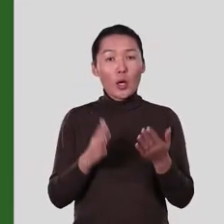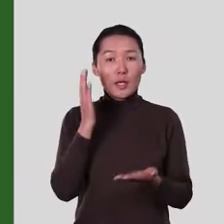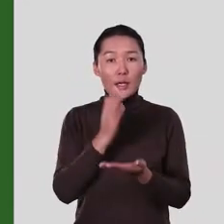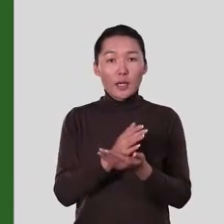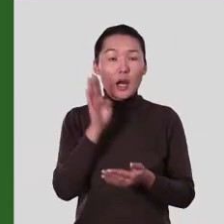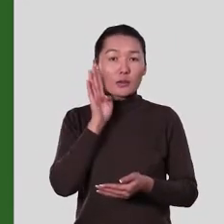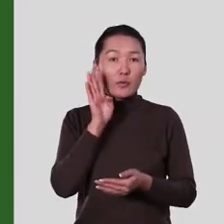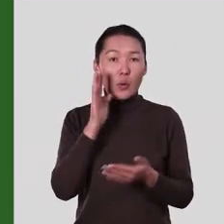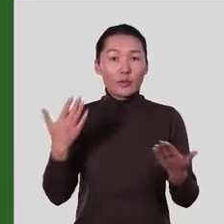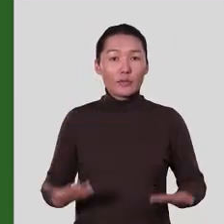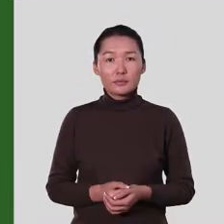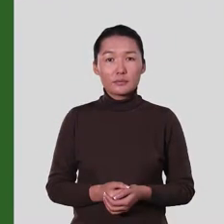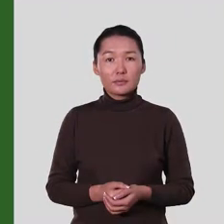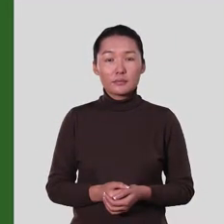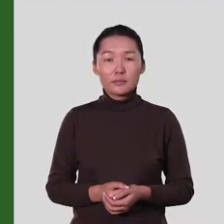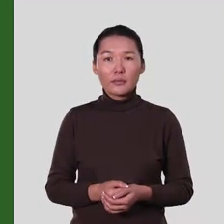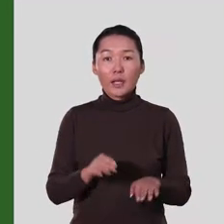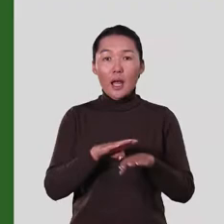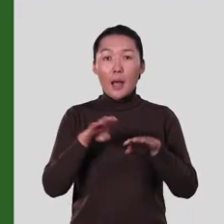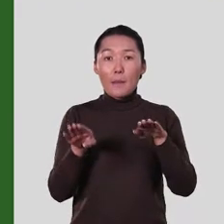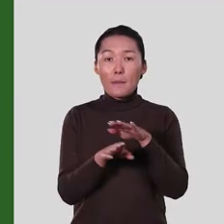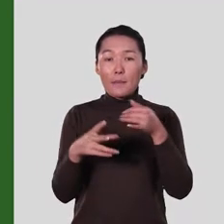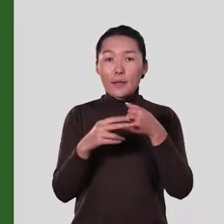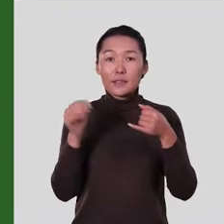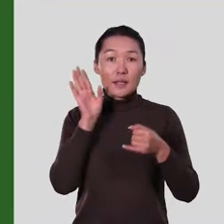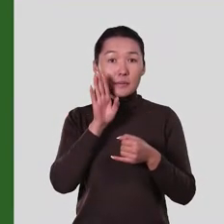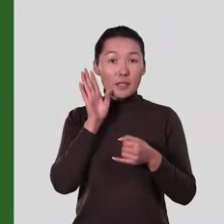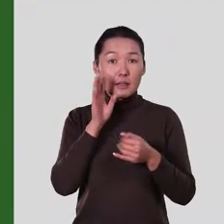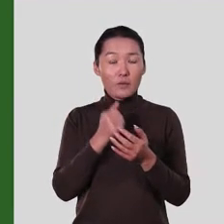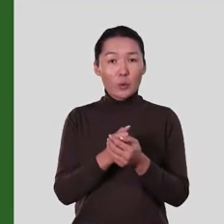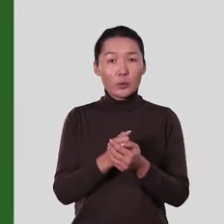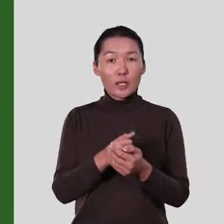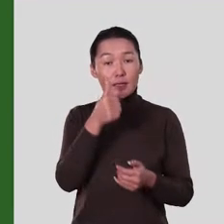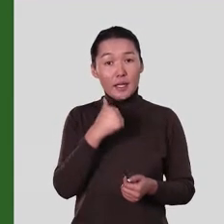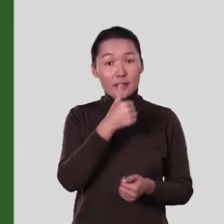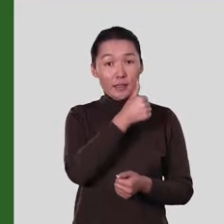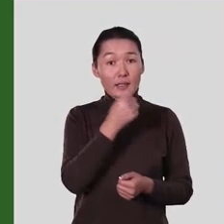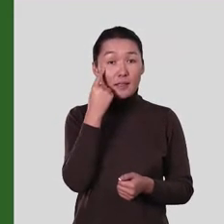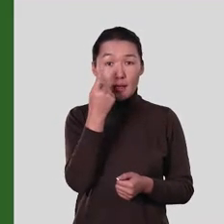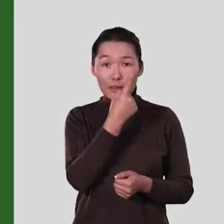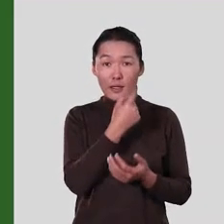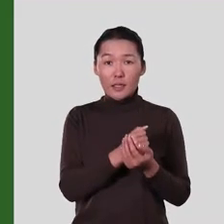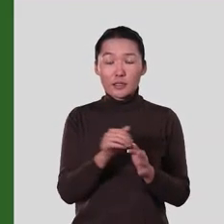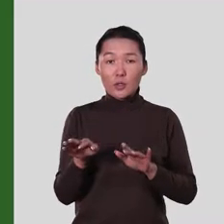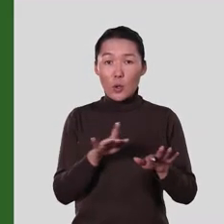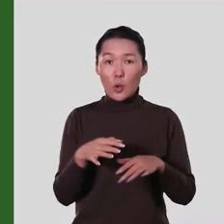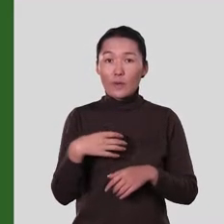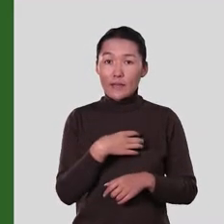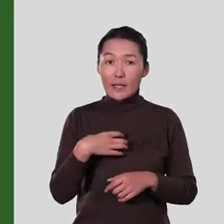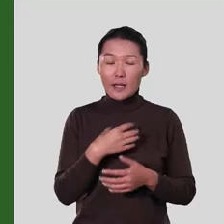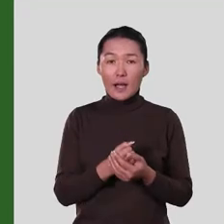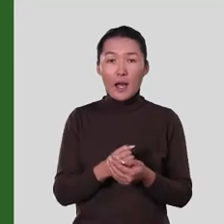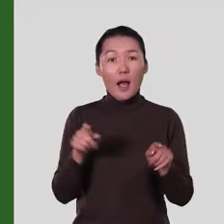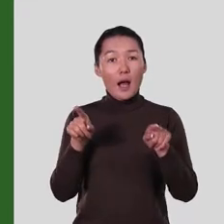воды в жизни человека. Подземные воды, хотя и скрыты от глаз, но роль их велика, как